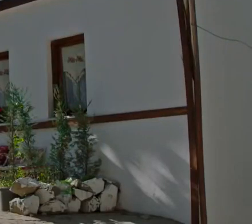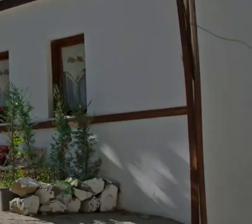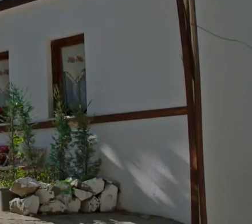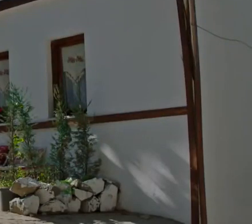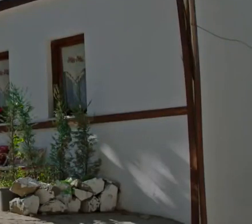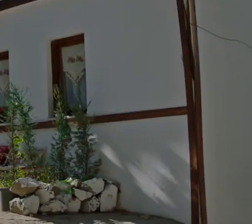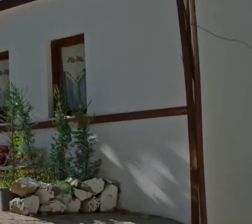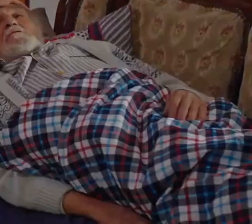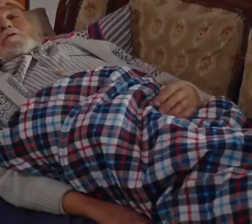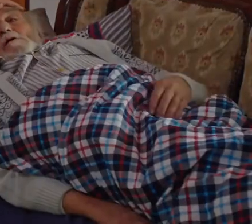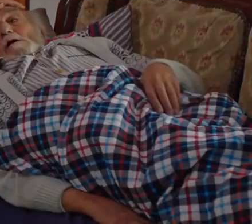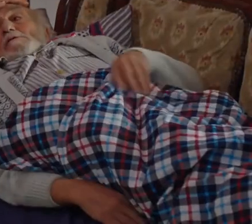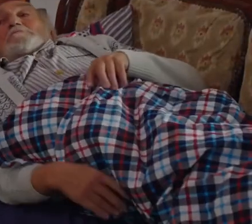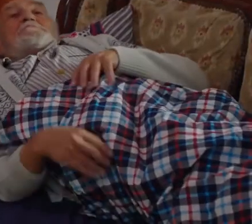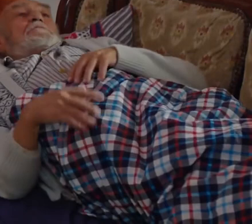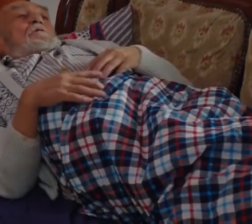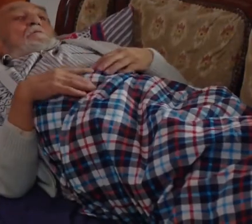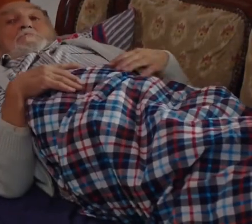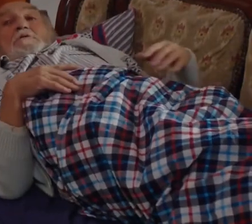İbrahim'in evinde Alev Faik'in başında.